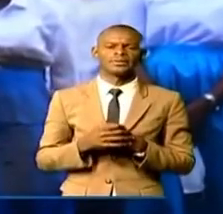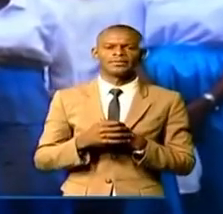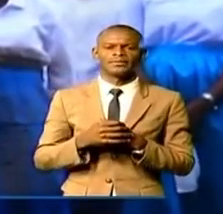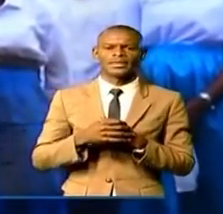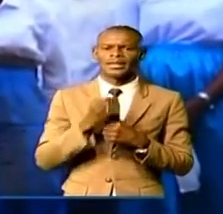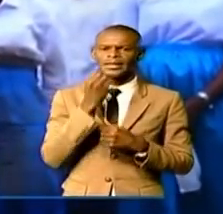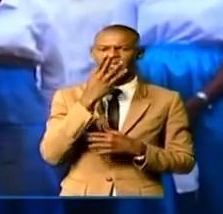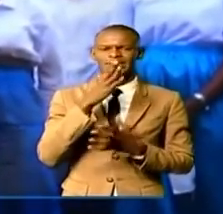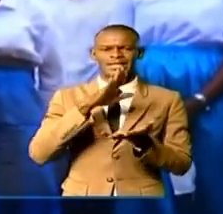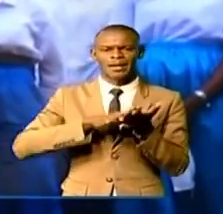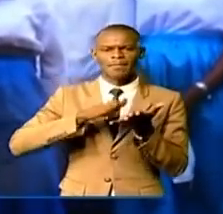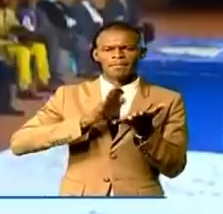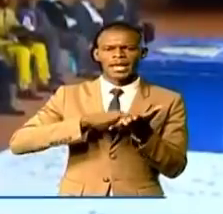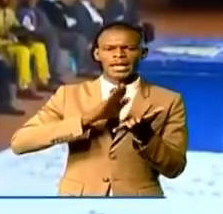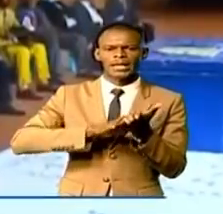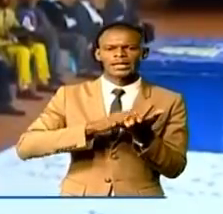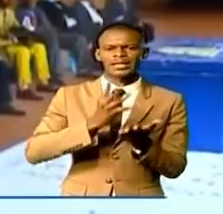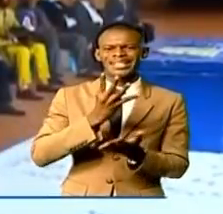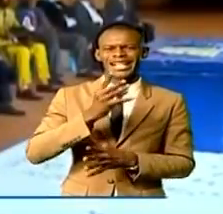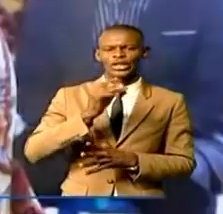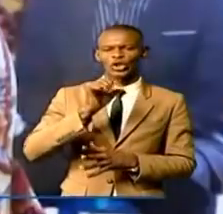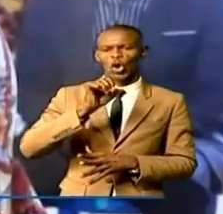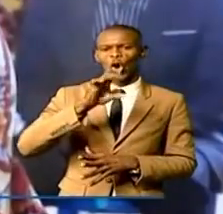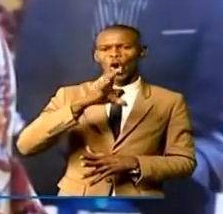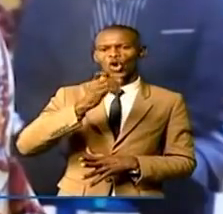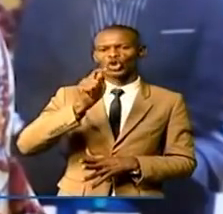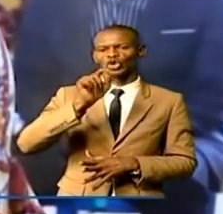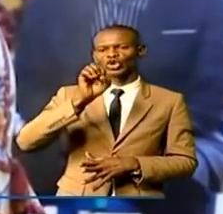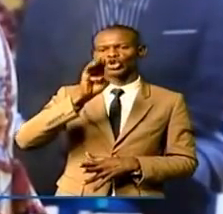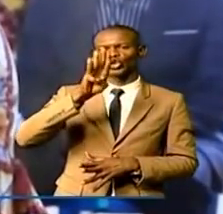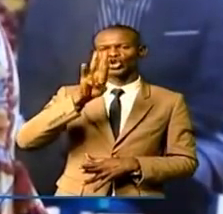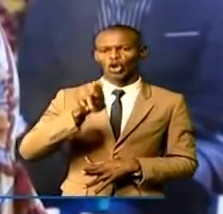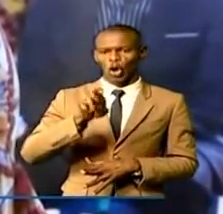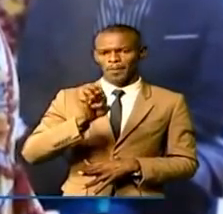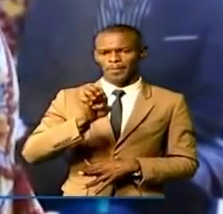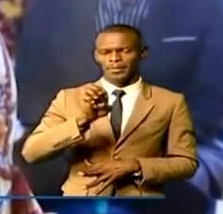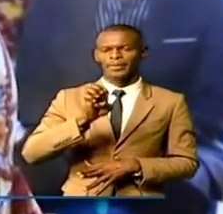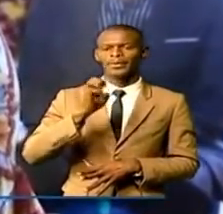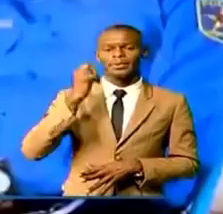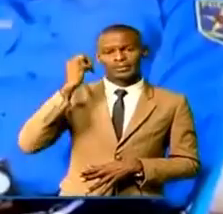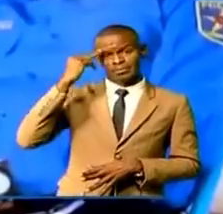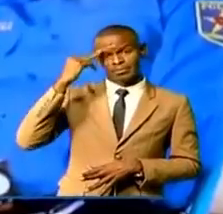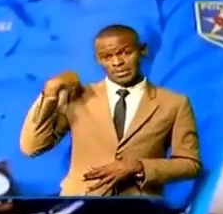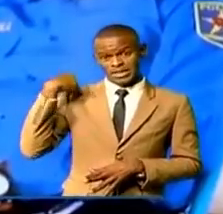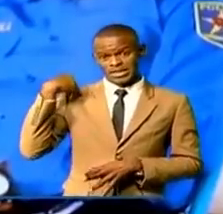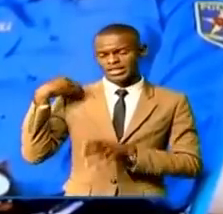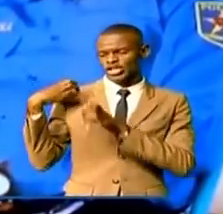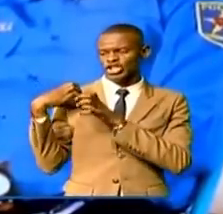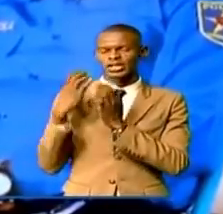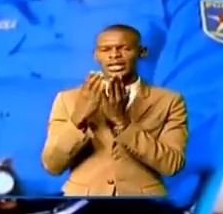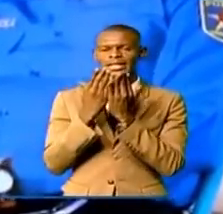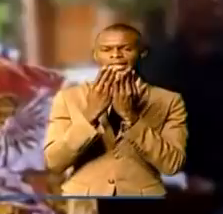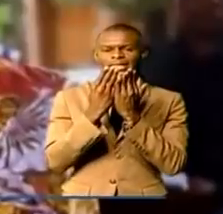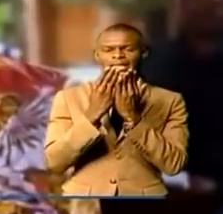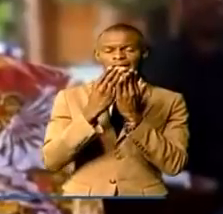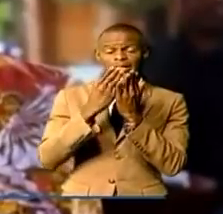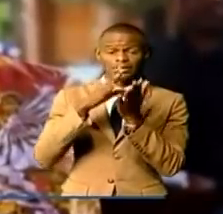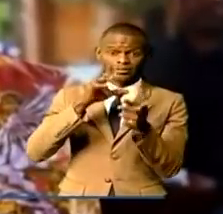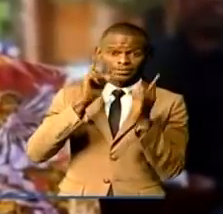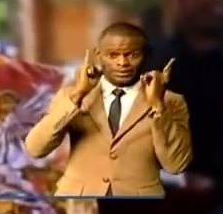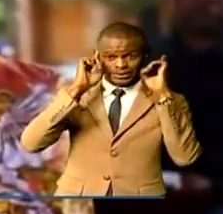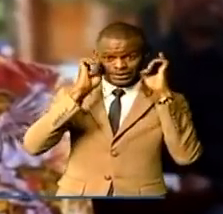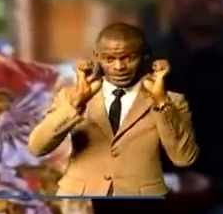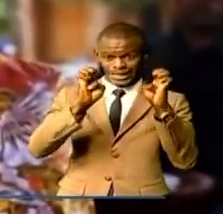Guémena, en présence de la ministre provinciale en charge de l'éducation, des membres du comité provincial de sécurité et tout naturellement